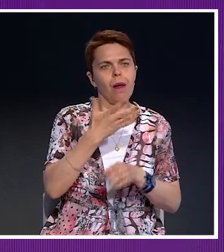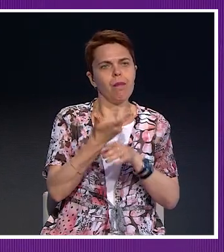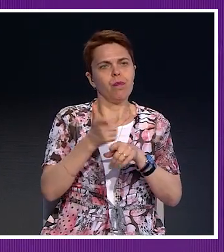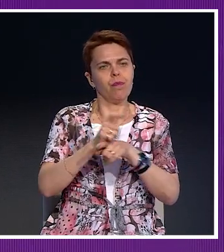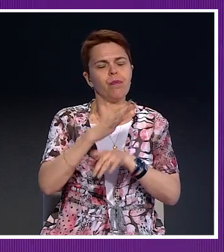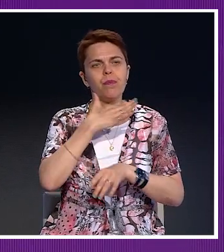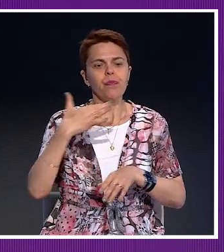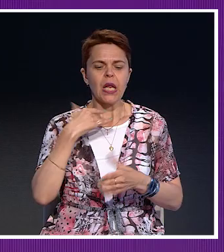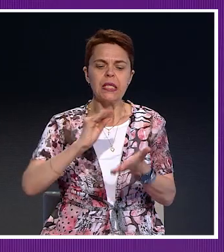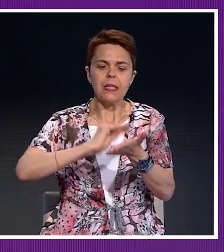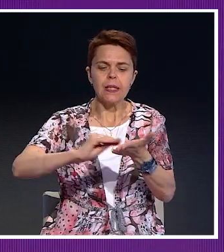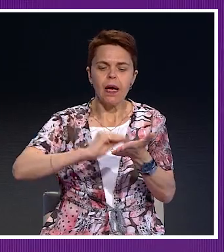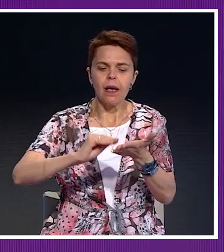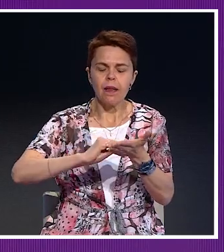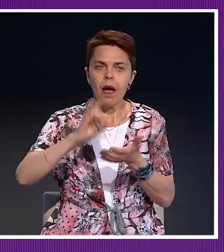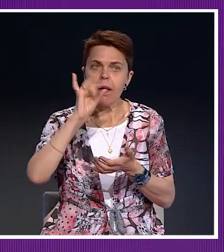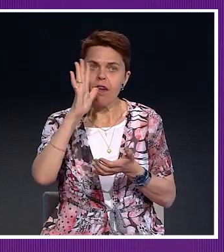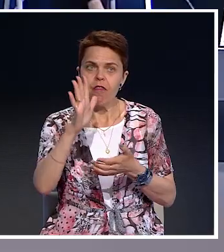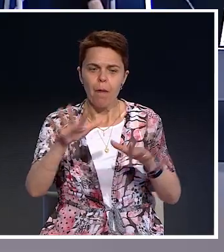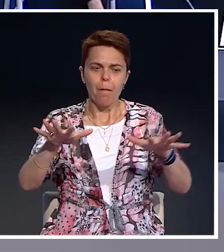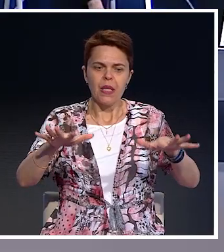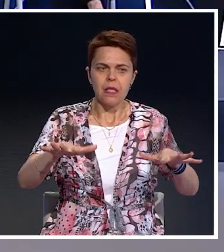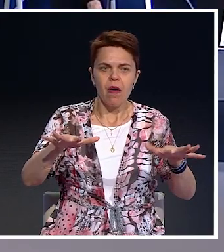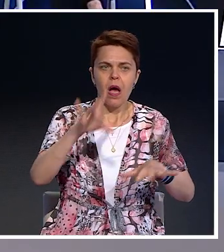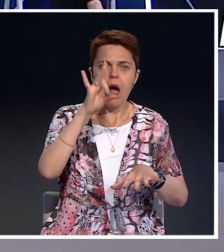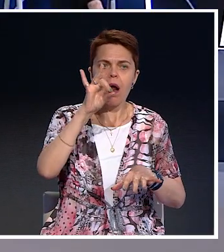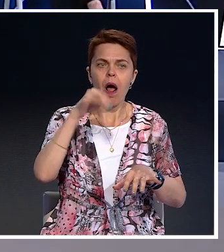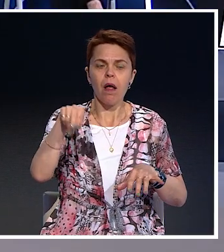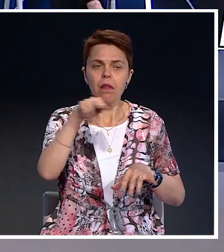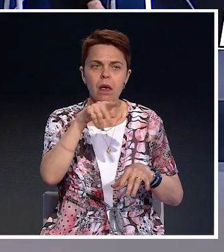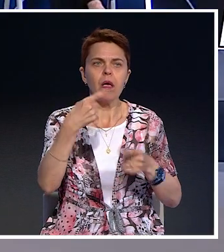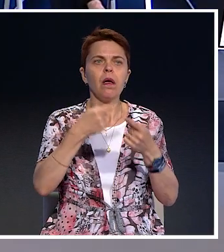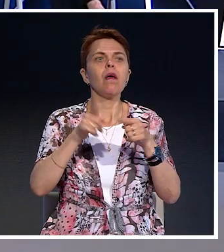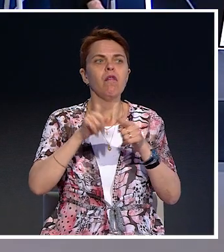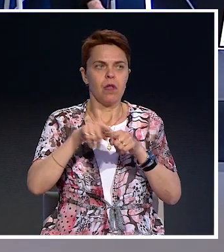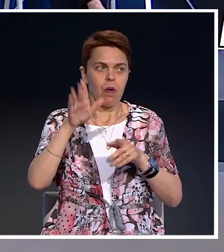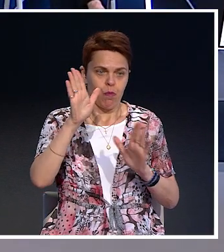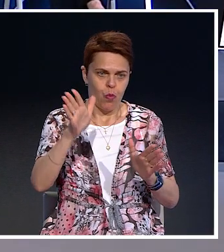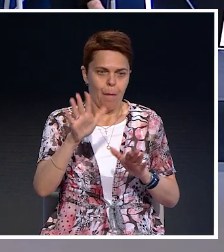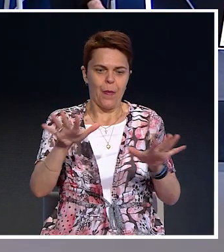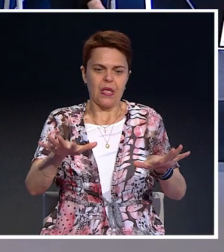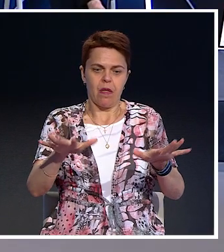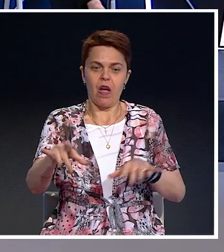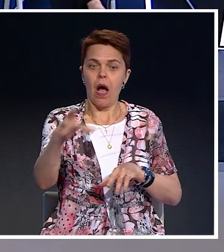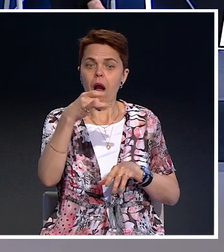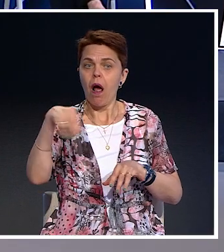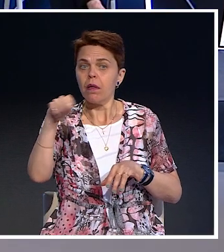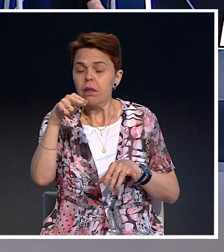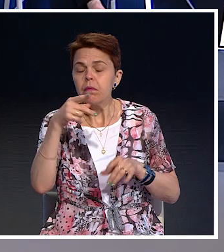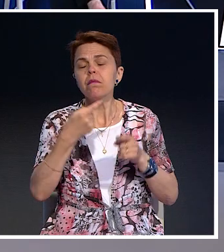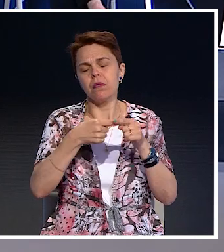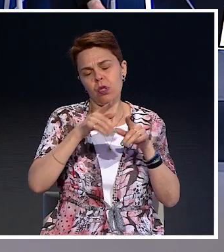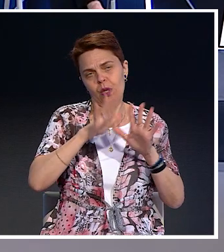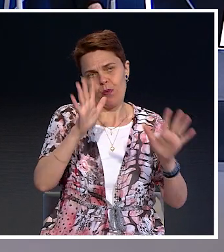багато жінок-секретарів місцевих там рад ОТГ, да? І очевидно, вони будуть, тому що навіть це вже